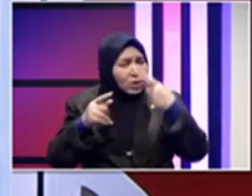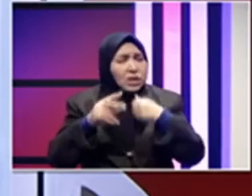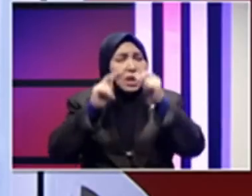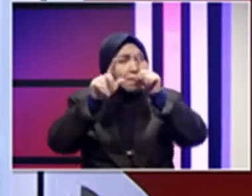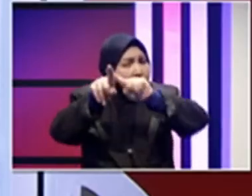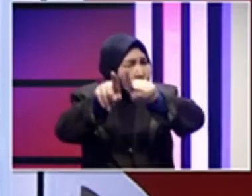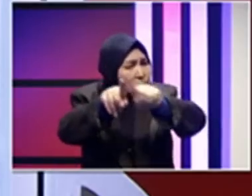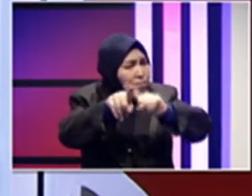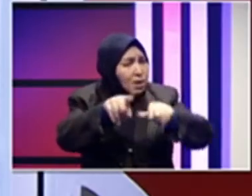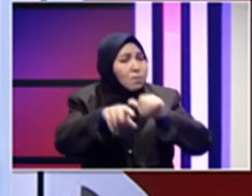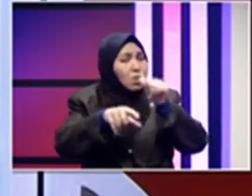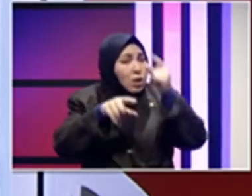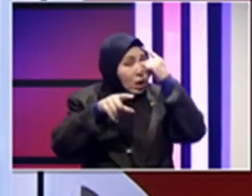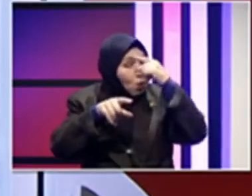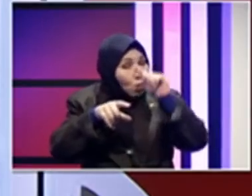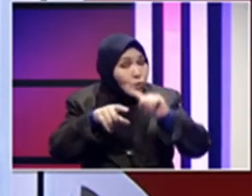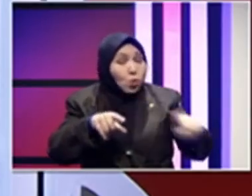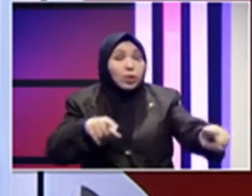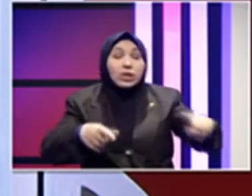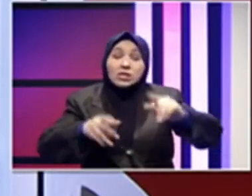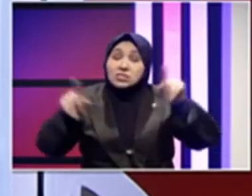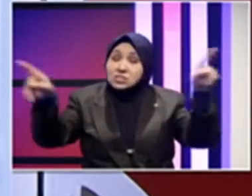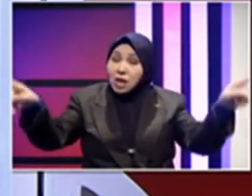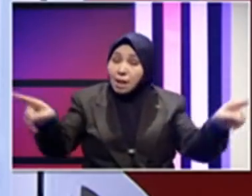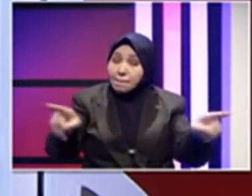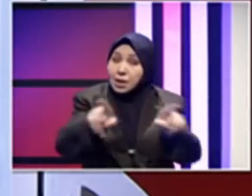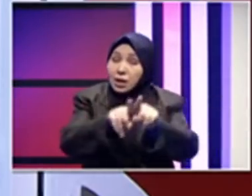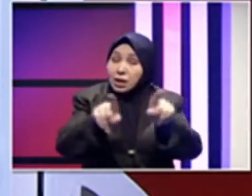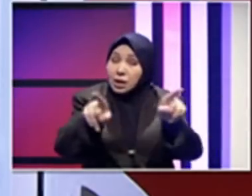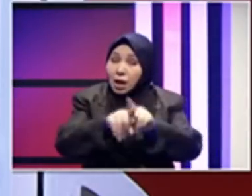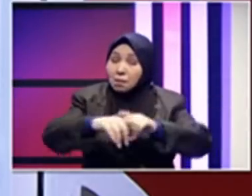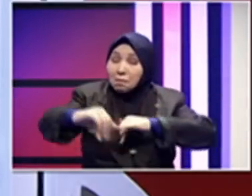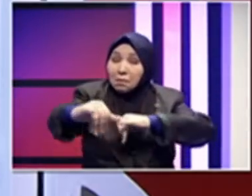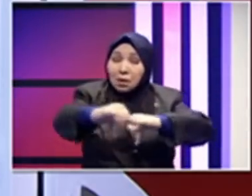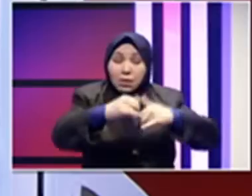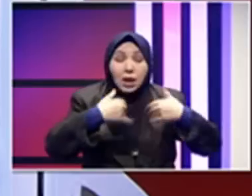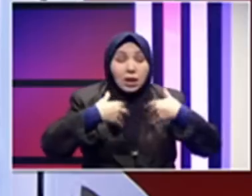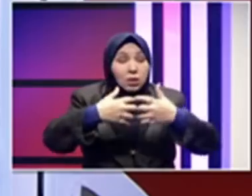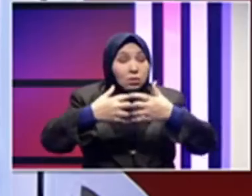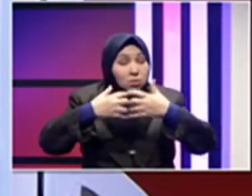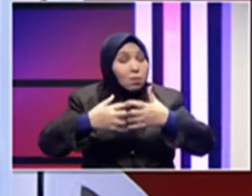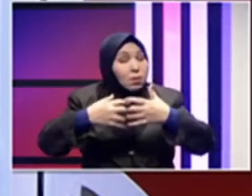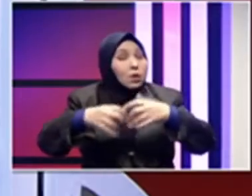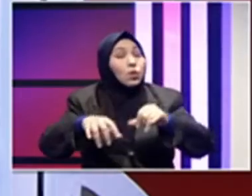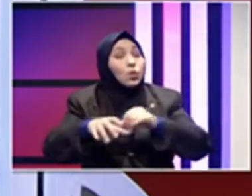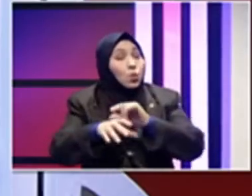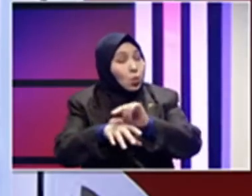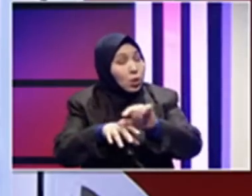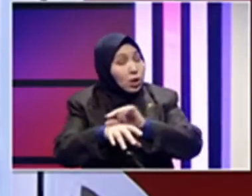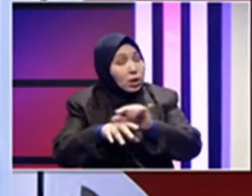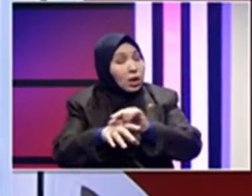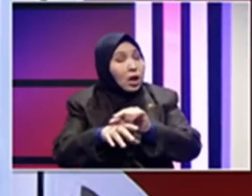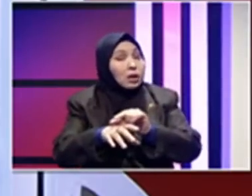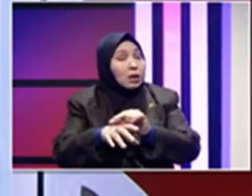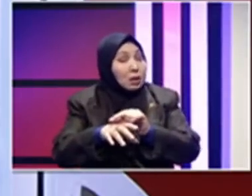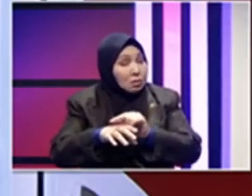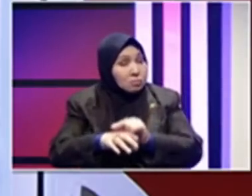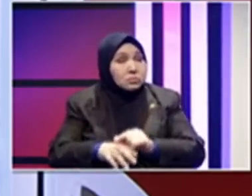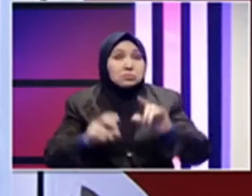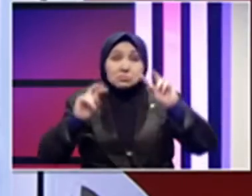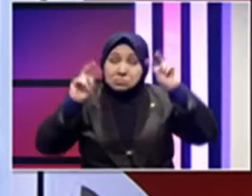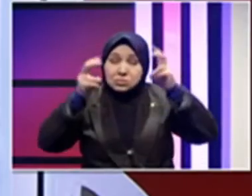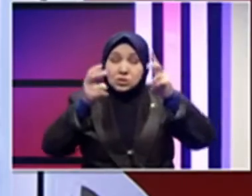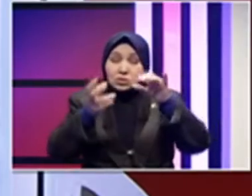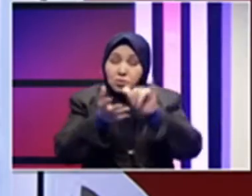kepelbagaian, bukan untuk disamakan ataupun ada industri yang menggunakan sentimen itu untuk